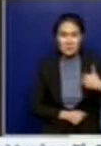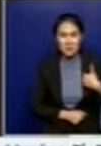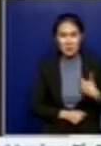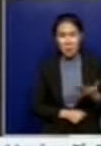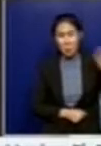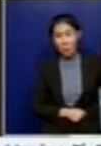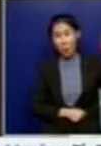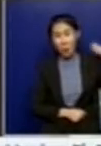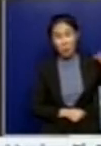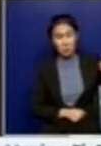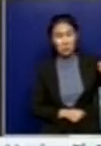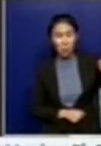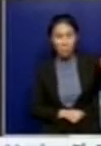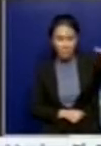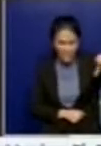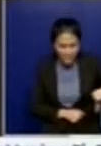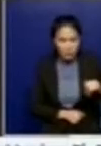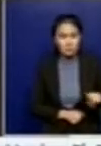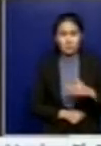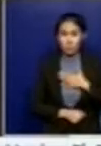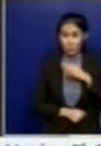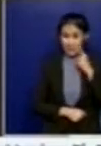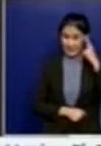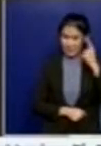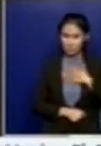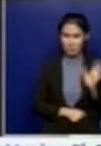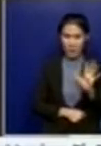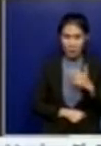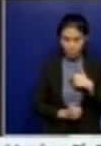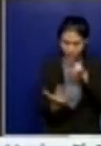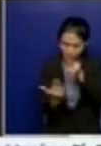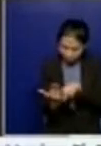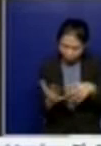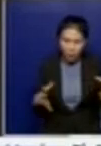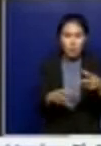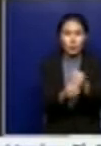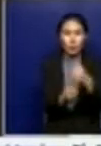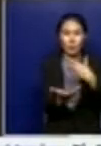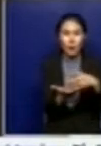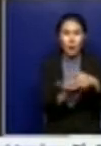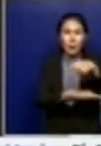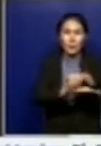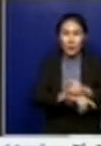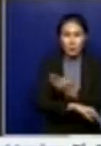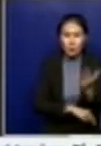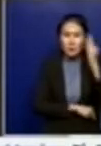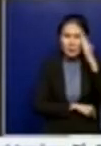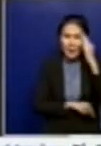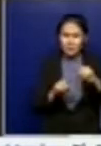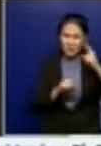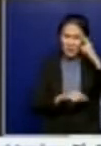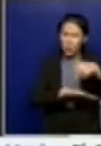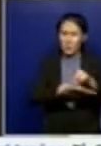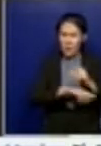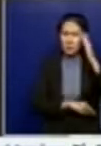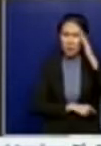มานะครับอันนี้ไม่ใช่ความเห็นของผมนะครับผมอ่านแล้วก็สรุปมากราบเรียนท่านประธานผมก็คิดว่าท่านประธานคงทราบดีแล้วครับน